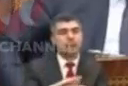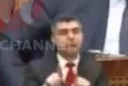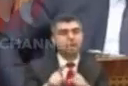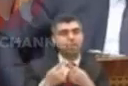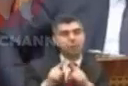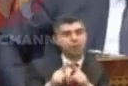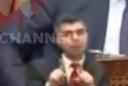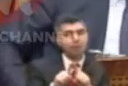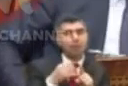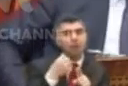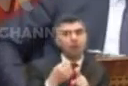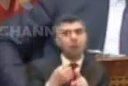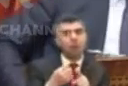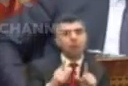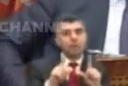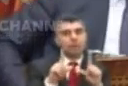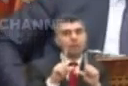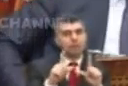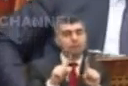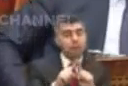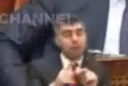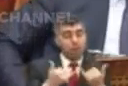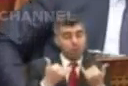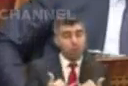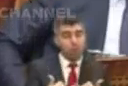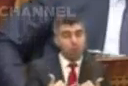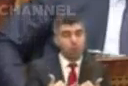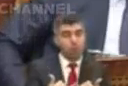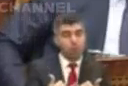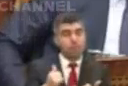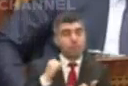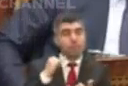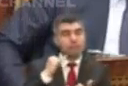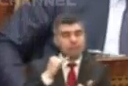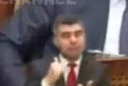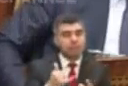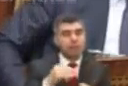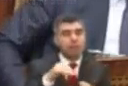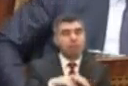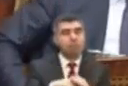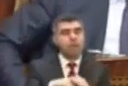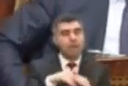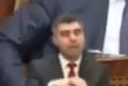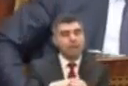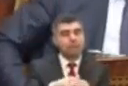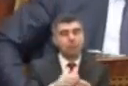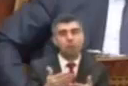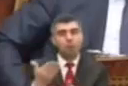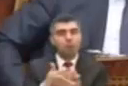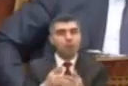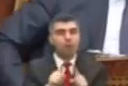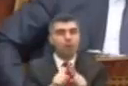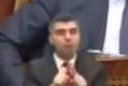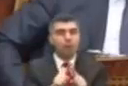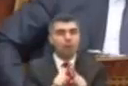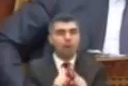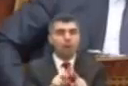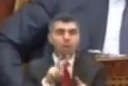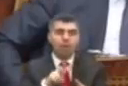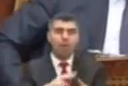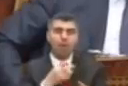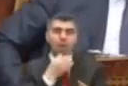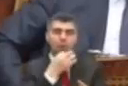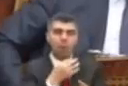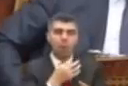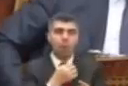الامواج. الشجاعه اليوم كتطلب انه من كل موقع سواء في الاغلبيه ولا المعارضه نقولوا الحقيقه كامله. هناك ارتفاع